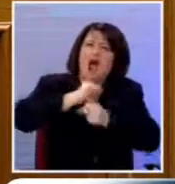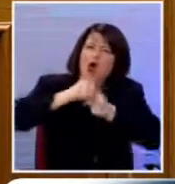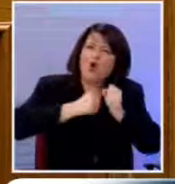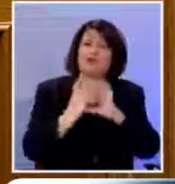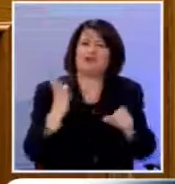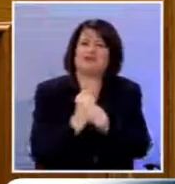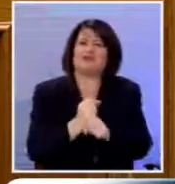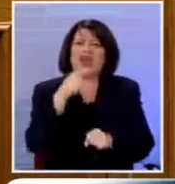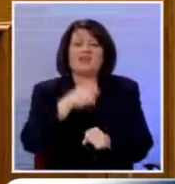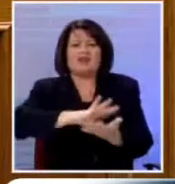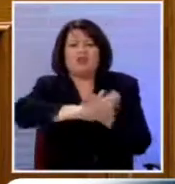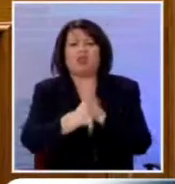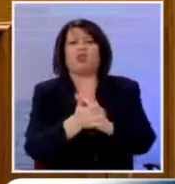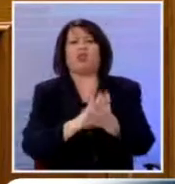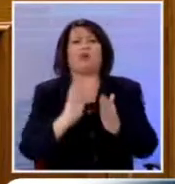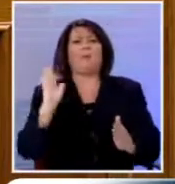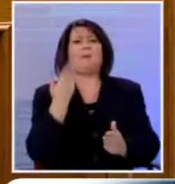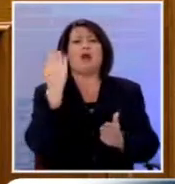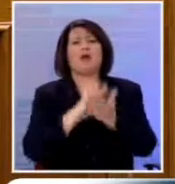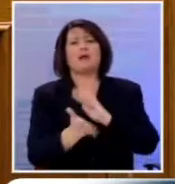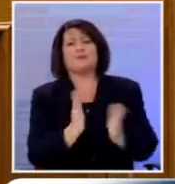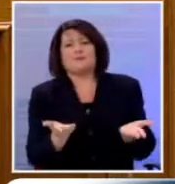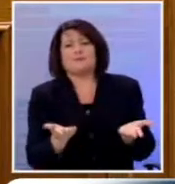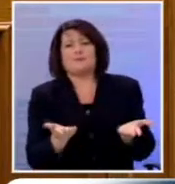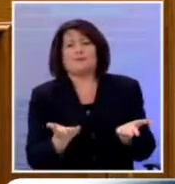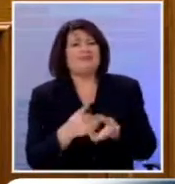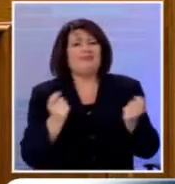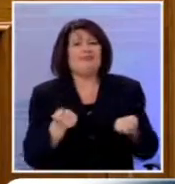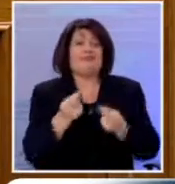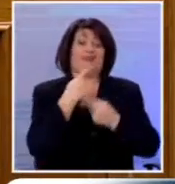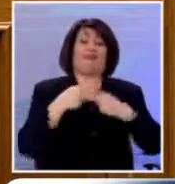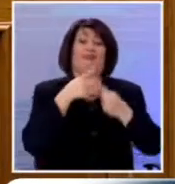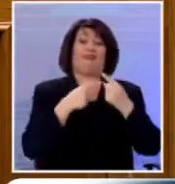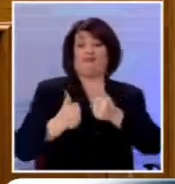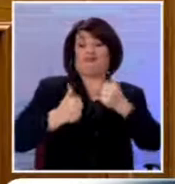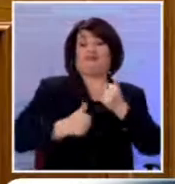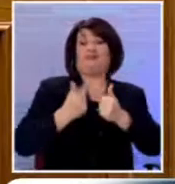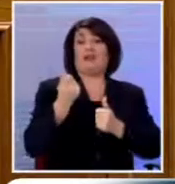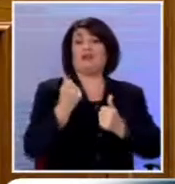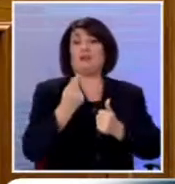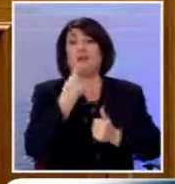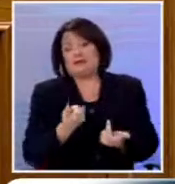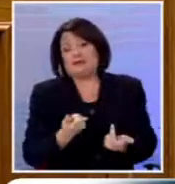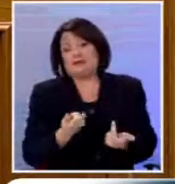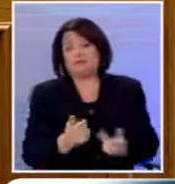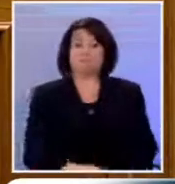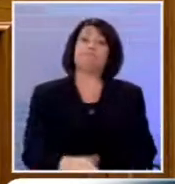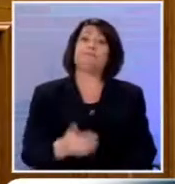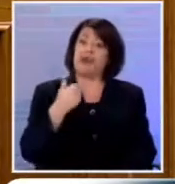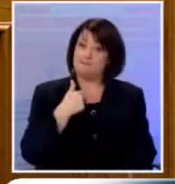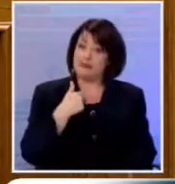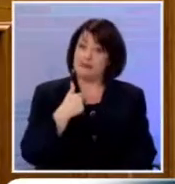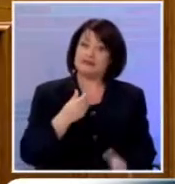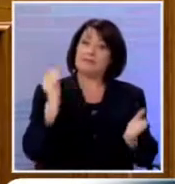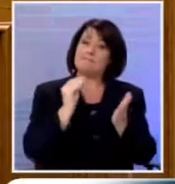Και εσείς τα ποδοπατήσατε για να κάνετε τάχατες ανταγωνιστική την οικονομία. Έτσι, επαναφέρουμε